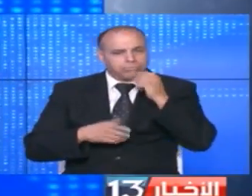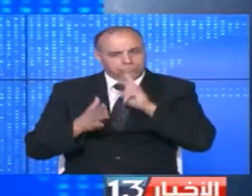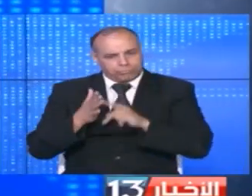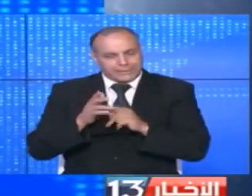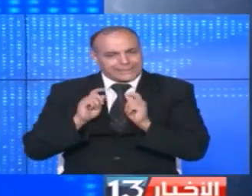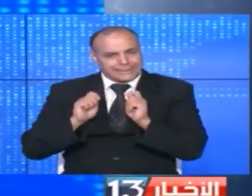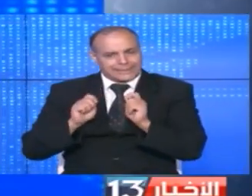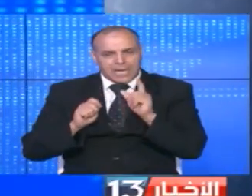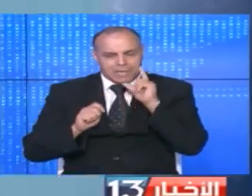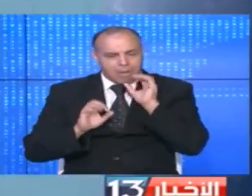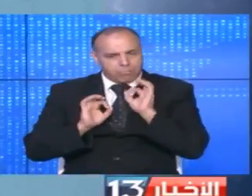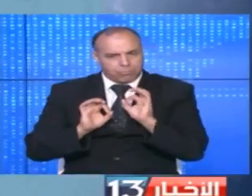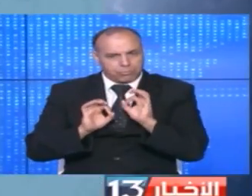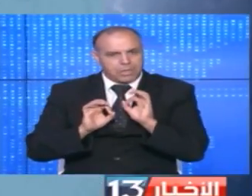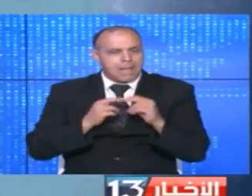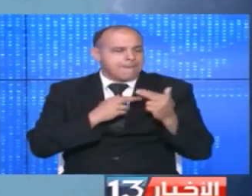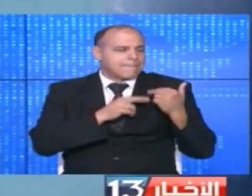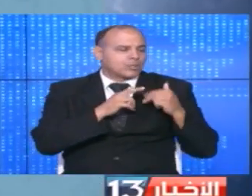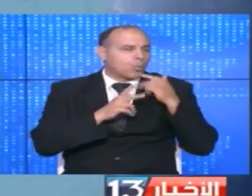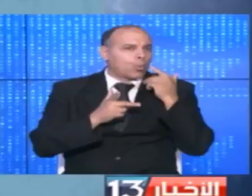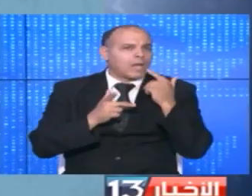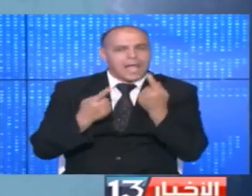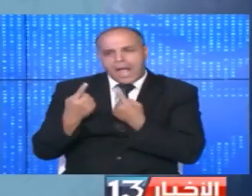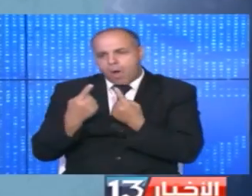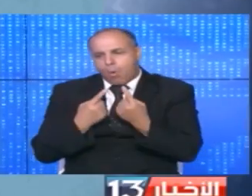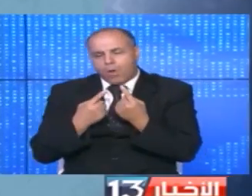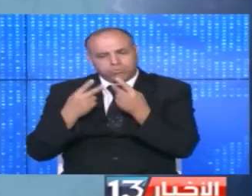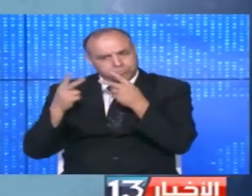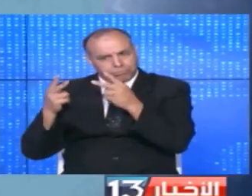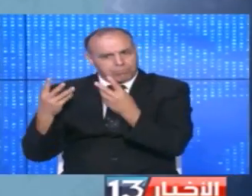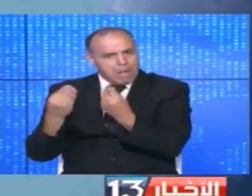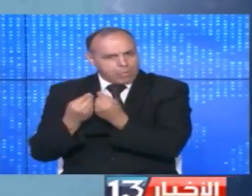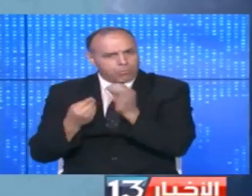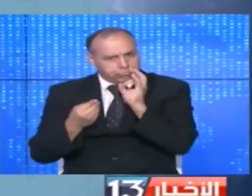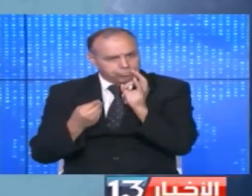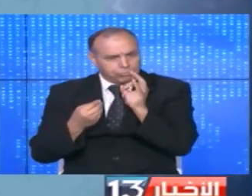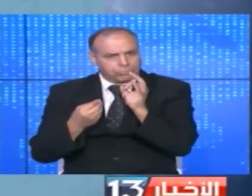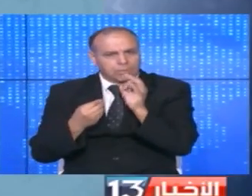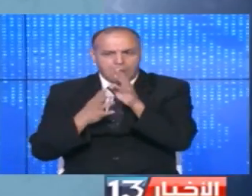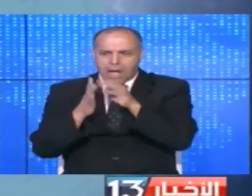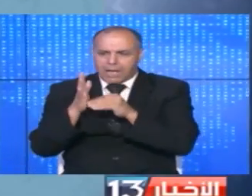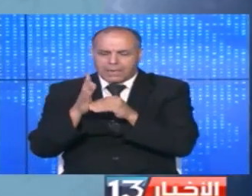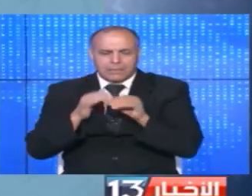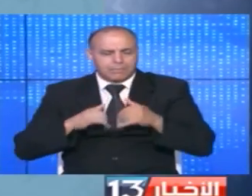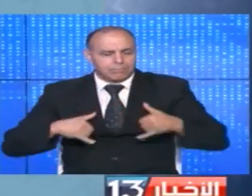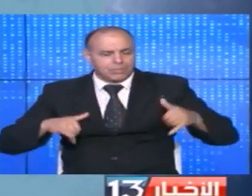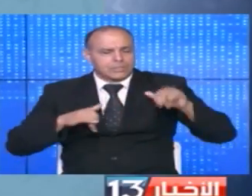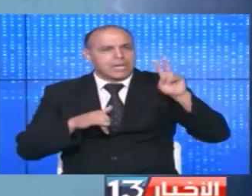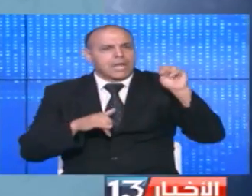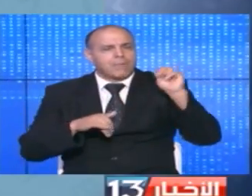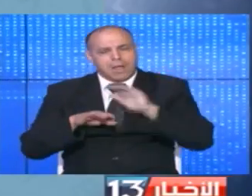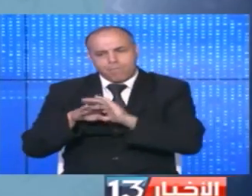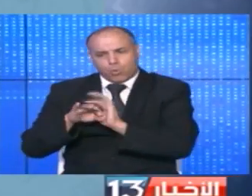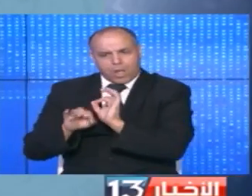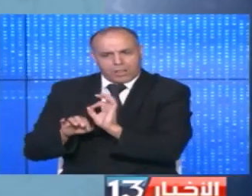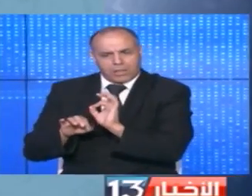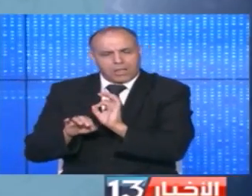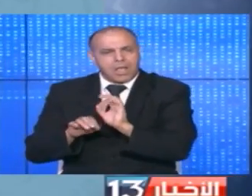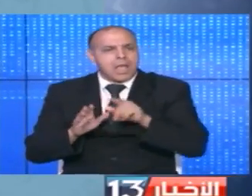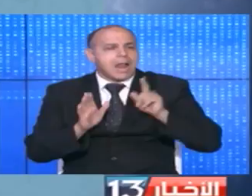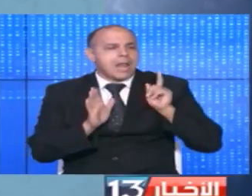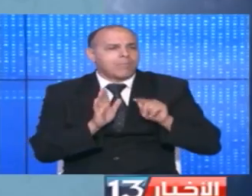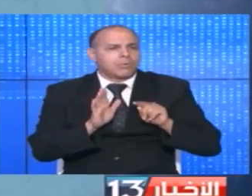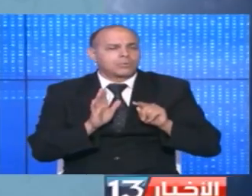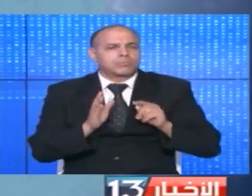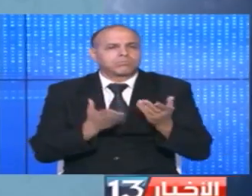السياسي الليبي مرجعيه لاي حوار او اتفاق وفقا لقرارات مجلس الامن ذات العلاقه مع ضروره